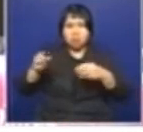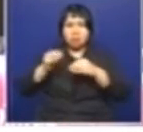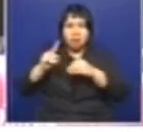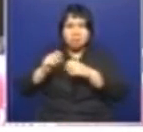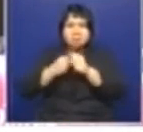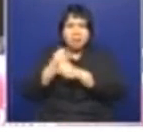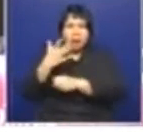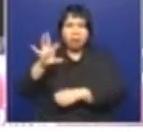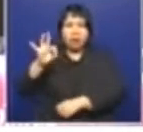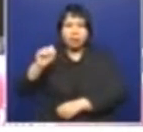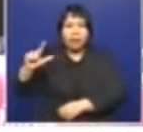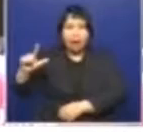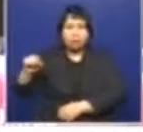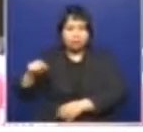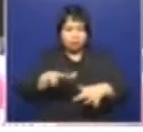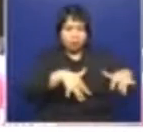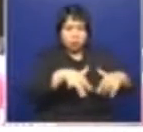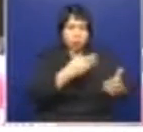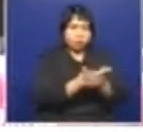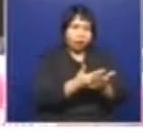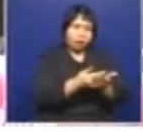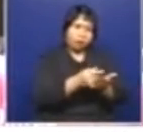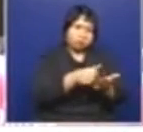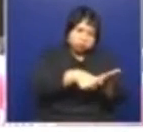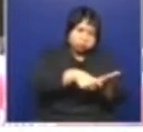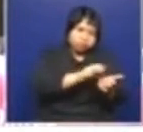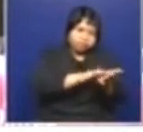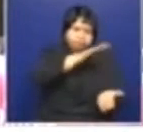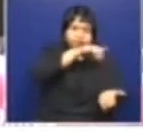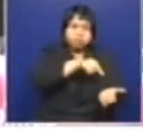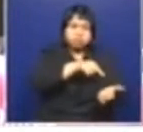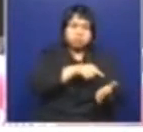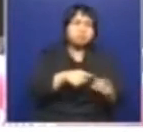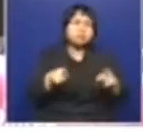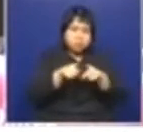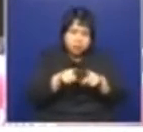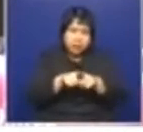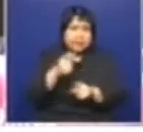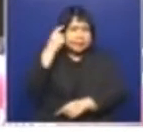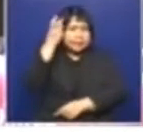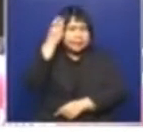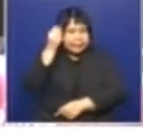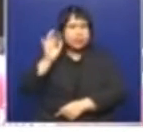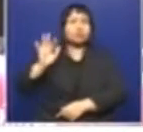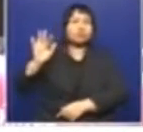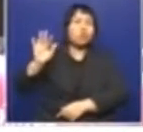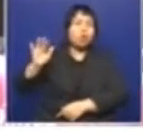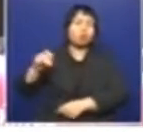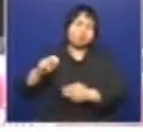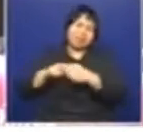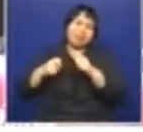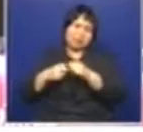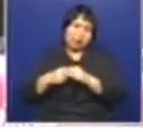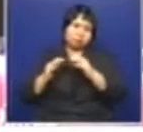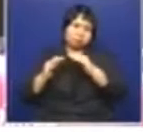5ปีแต่ชาวบ้านหนี้ท่วมหัวนั่นก็คือสิ่งซึ่งท่านได้จากการคิดทฤษฎีน้ำหยดเนี่ยคือ